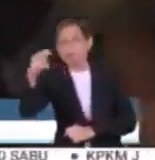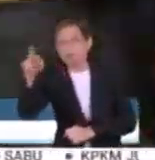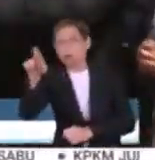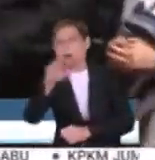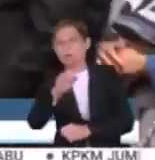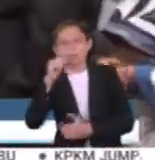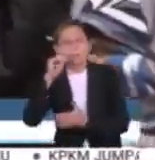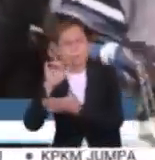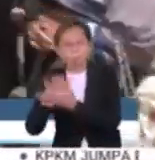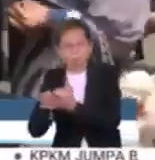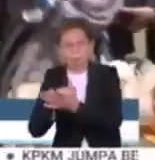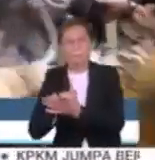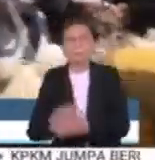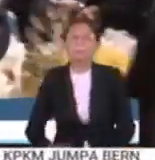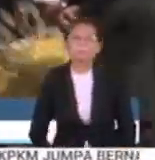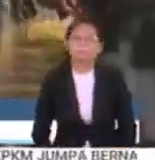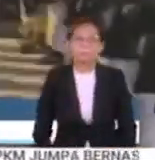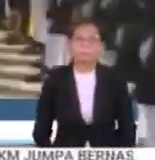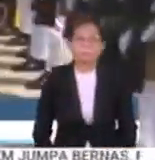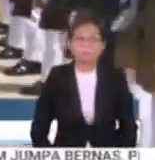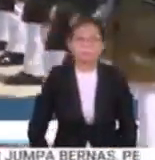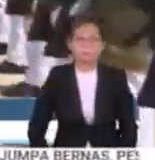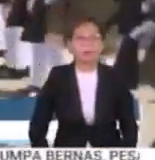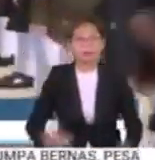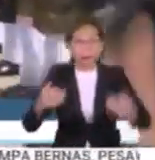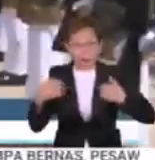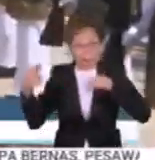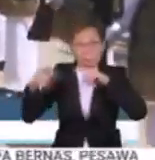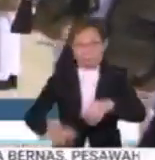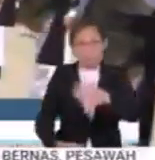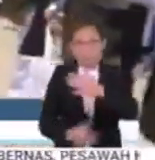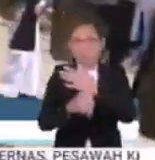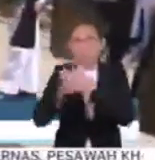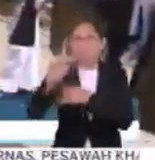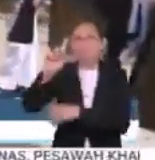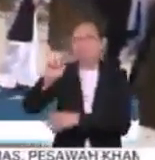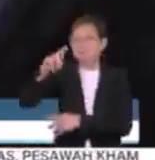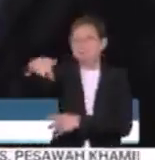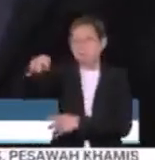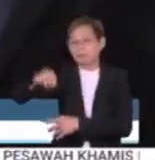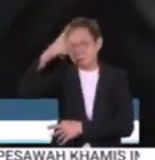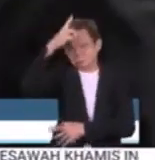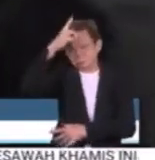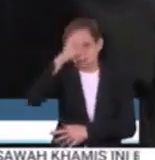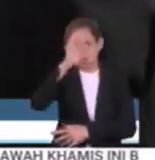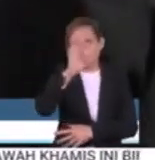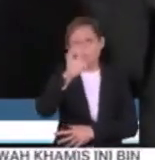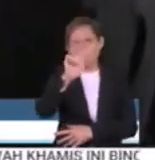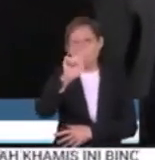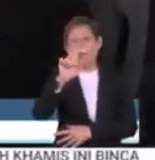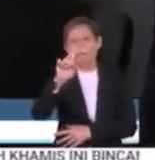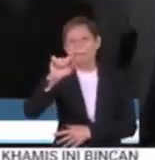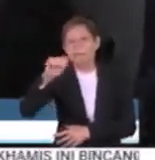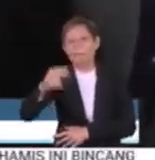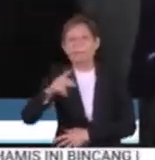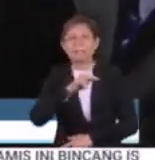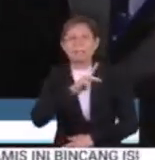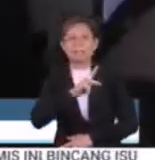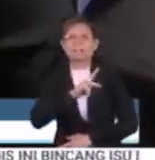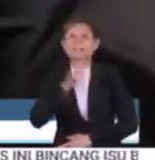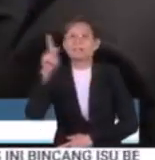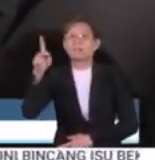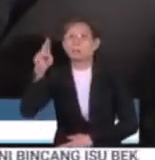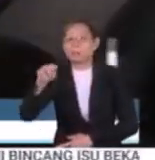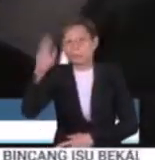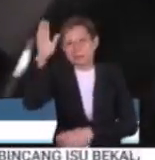istri tuhfa nolida RM timpalan Perdana Menteri Datu Sri Fadilah Yusuf ketua mencuri Sabah